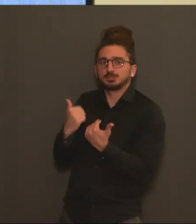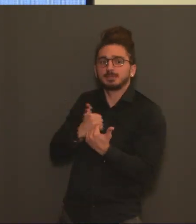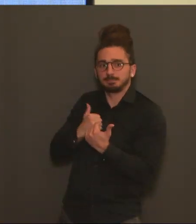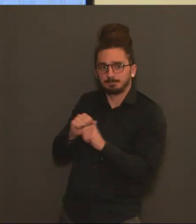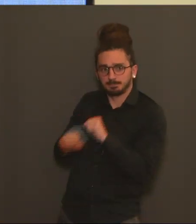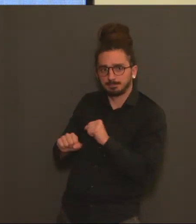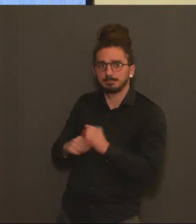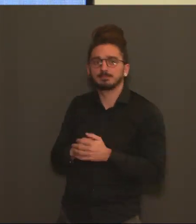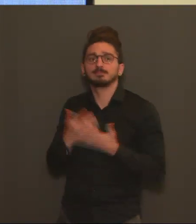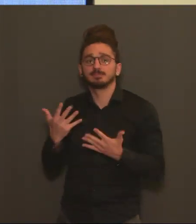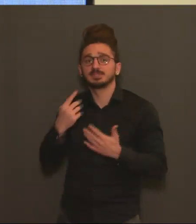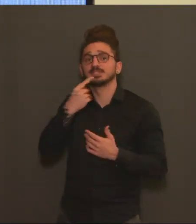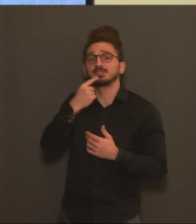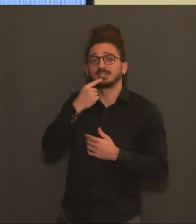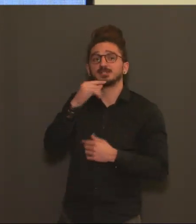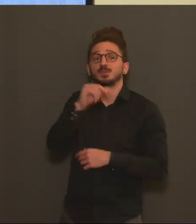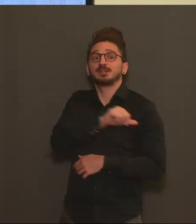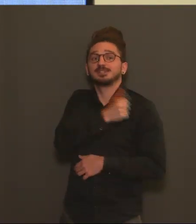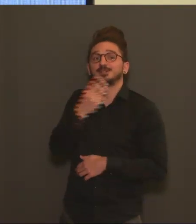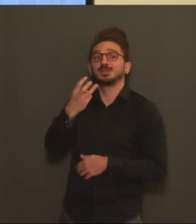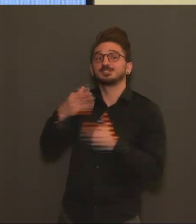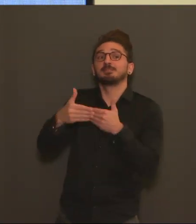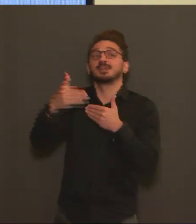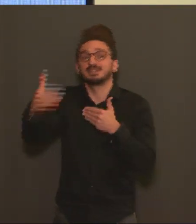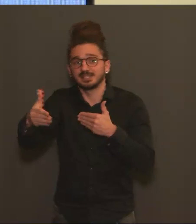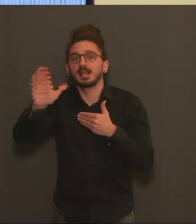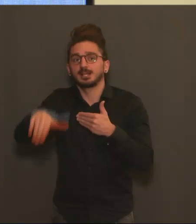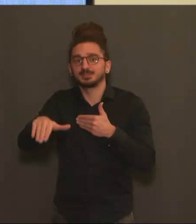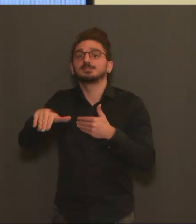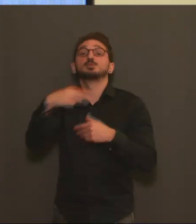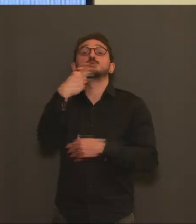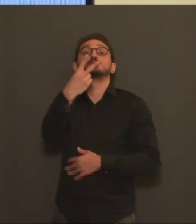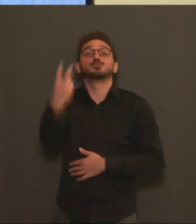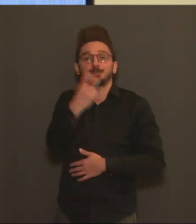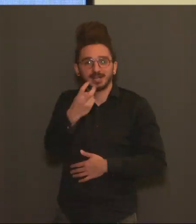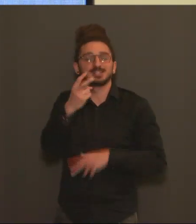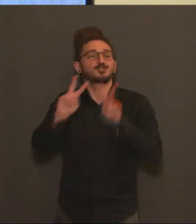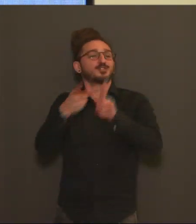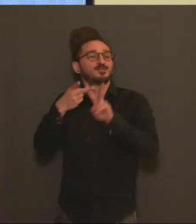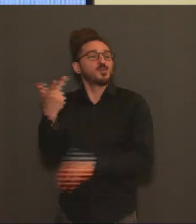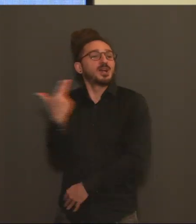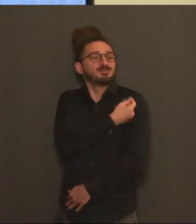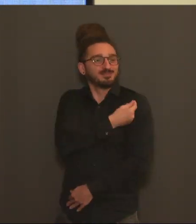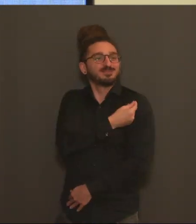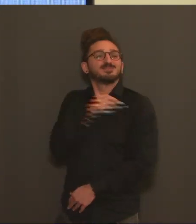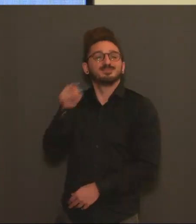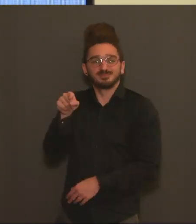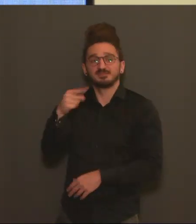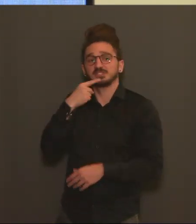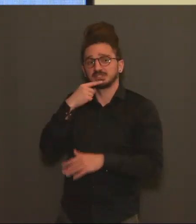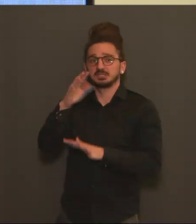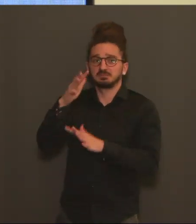moment où la deuxième dose sera administrée, à peu près 3/4 des patients ont une protection contre les